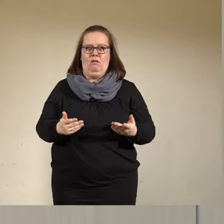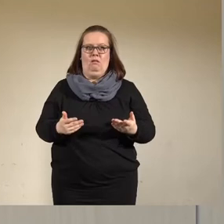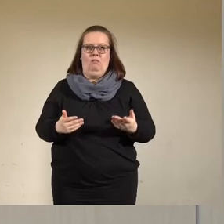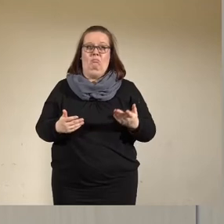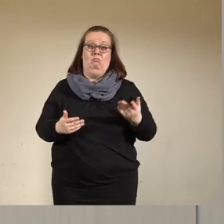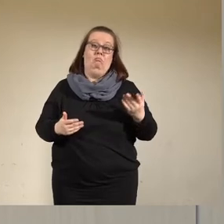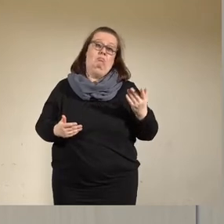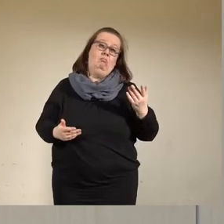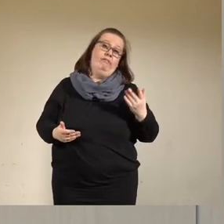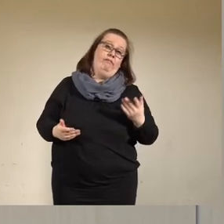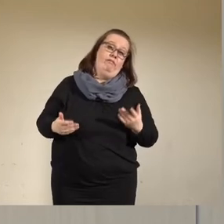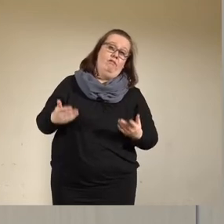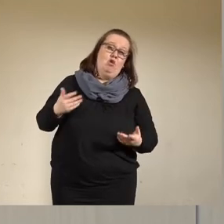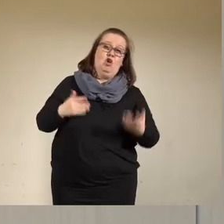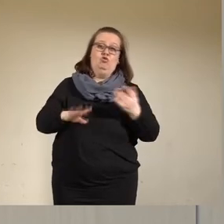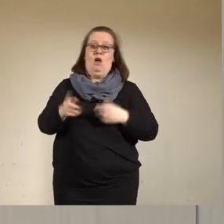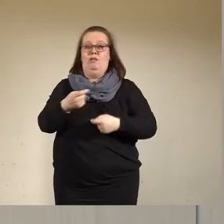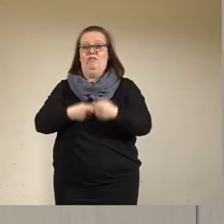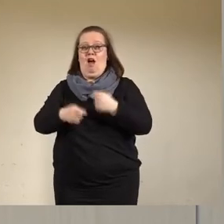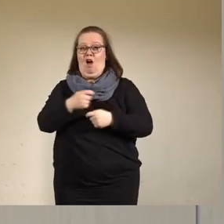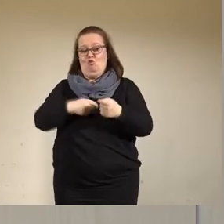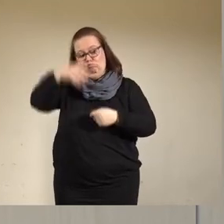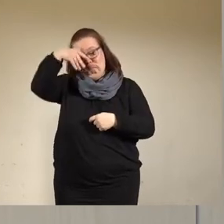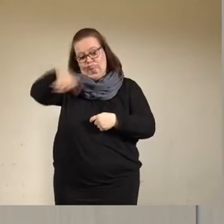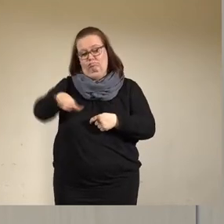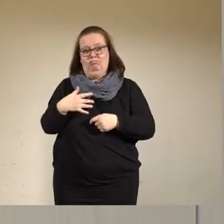Offenbar war sein Verhandlungsgeschick sehr gut.